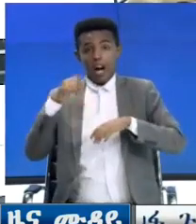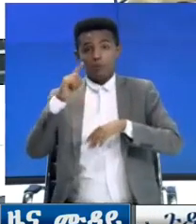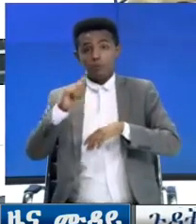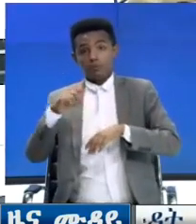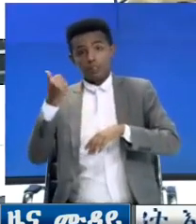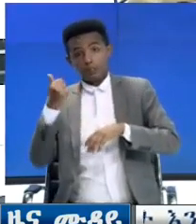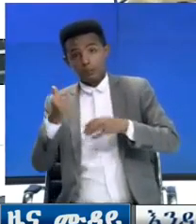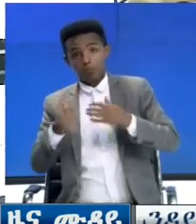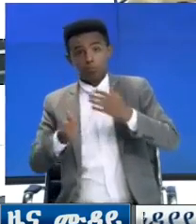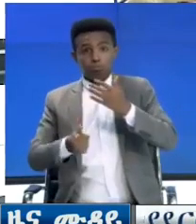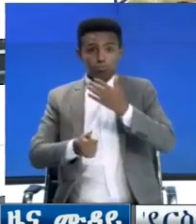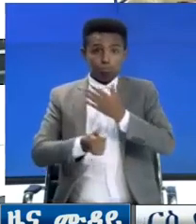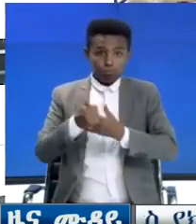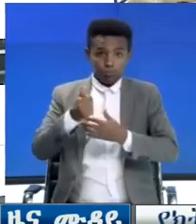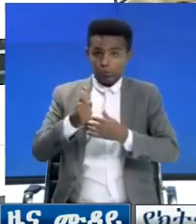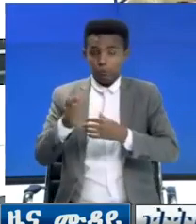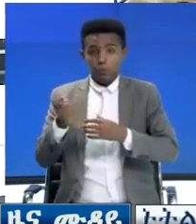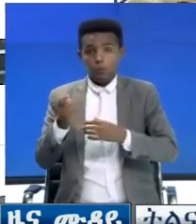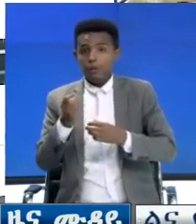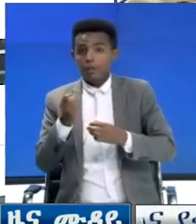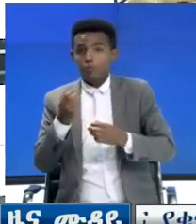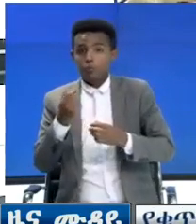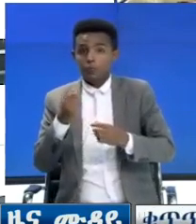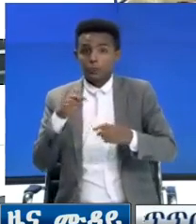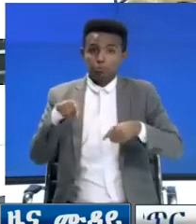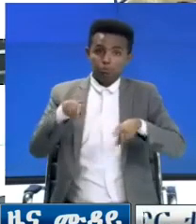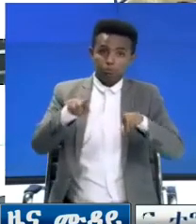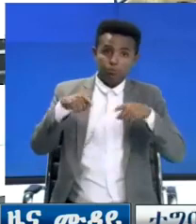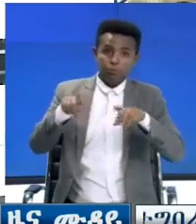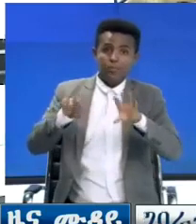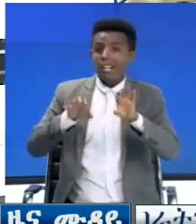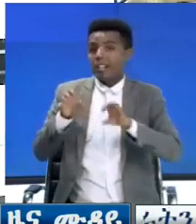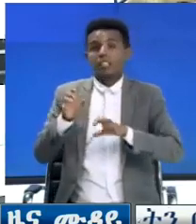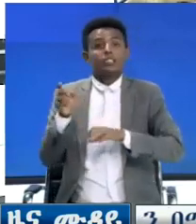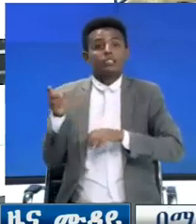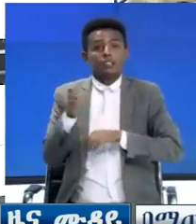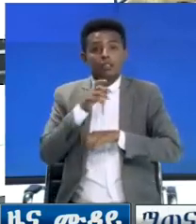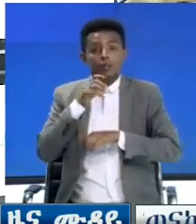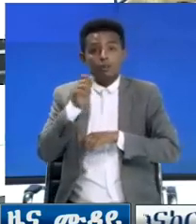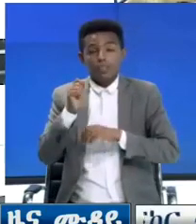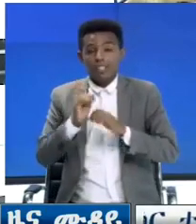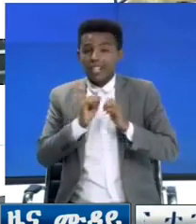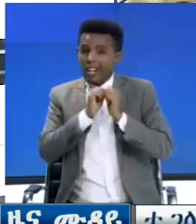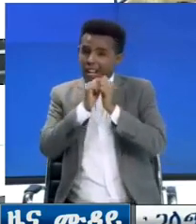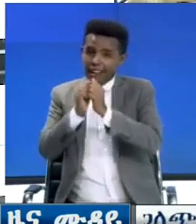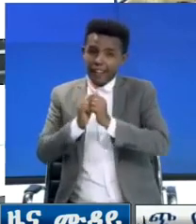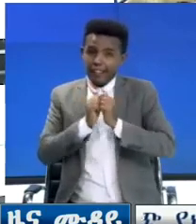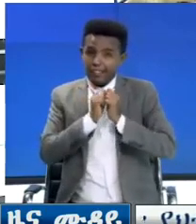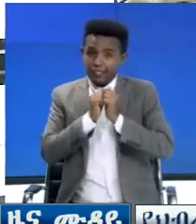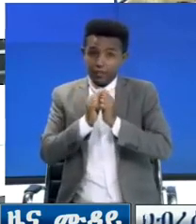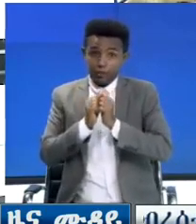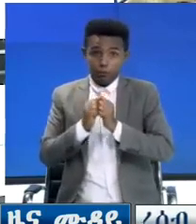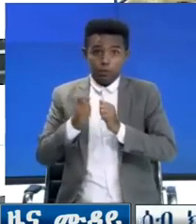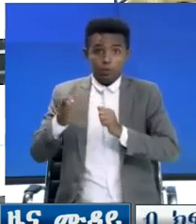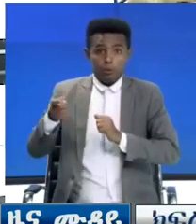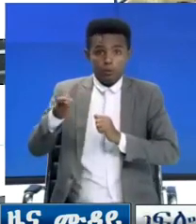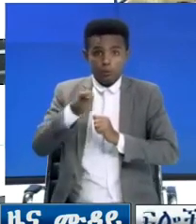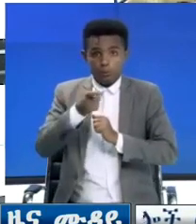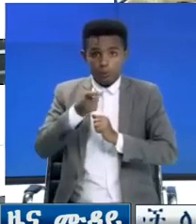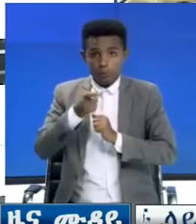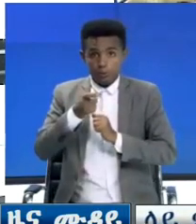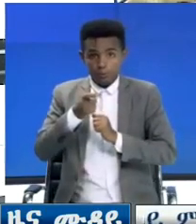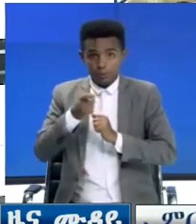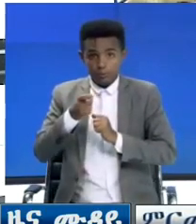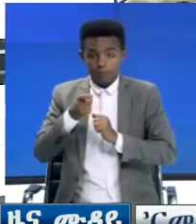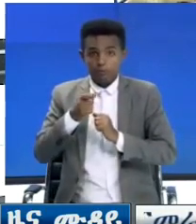ጣት የምንጠቋቋምበት የምንወነጃጀልበት ሳይሆን አንድ አይነት ሶሊዳሪቲያችን ልናሳይ